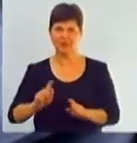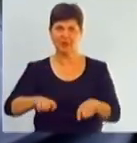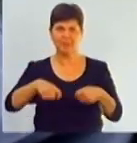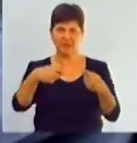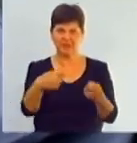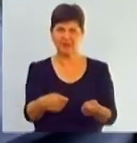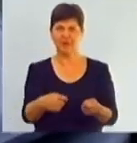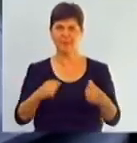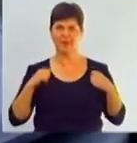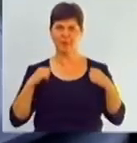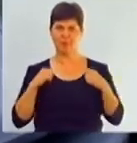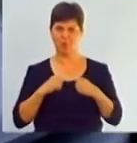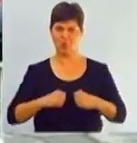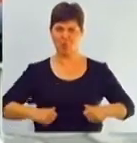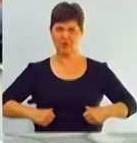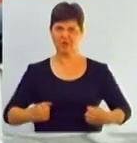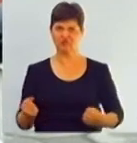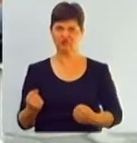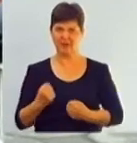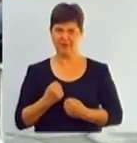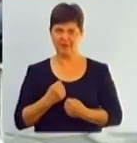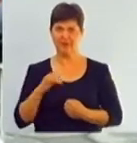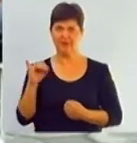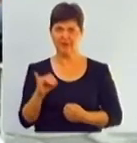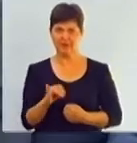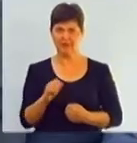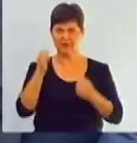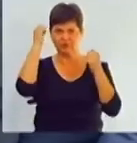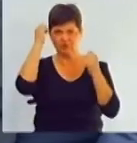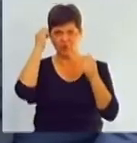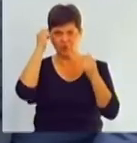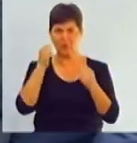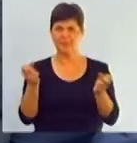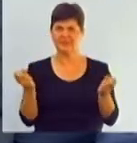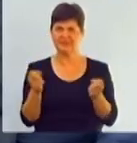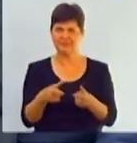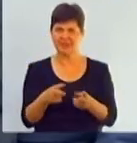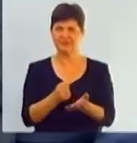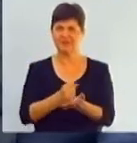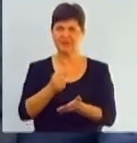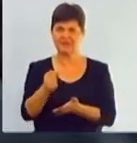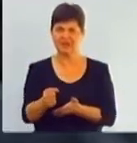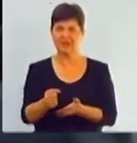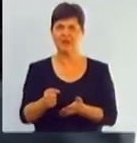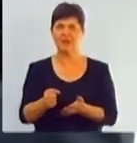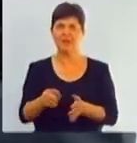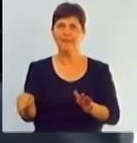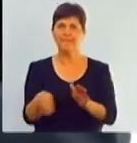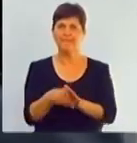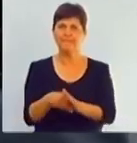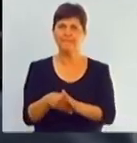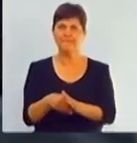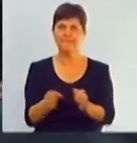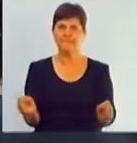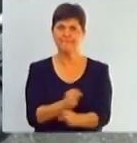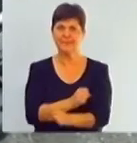класу захисту, 10 з яких для аварійно-рятувального загону спецпризначення, які займаються розмінуванням місцевості. Також